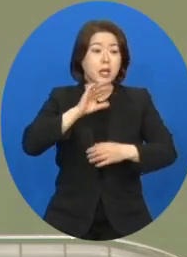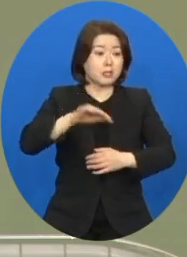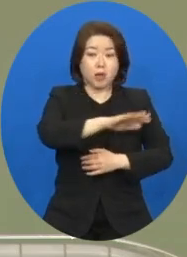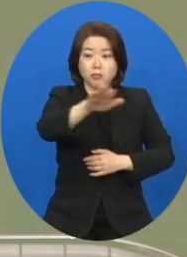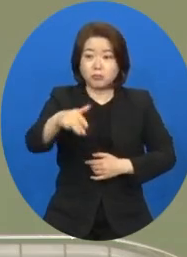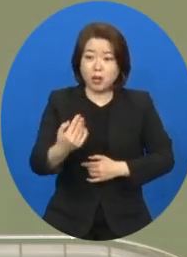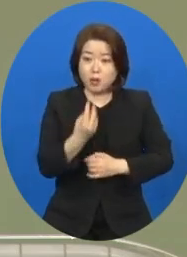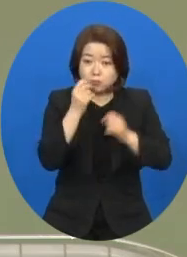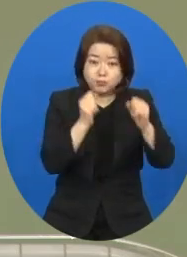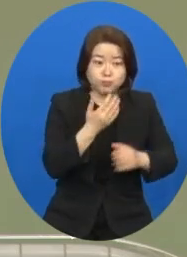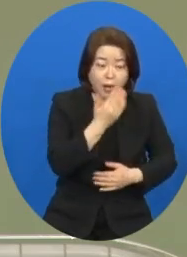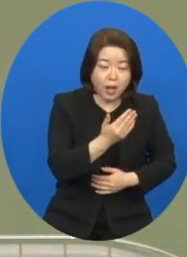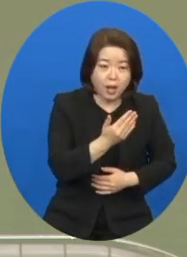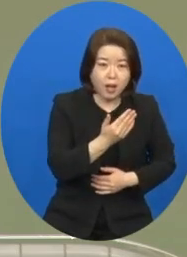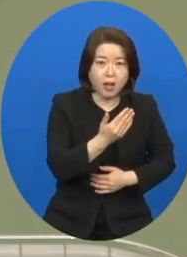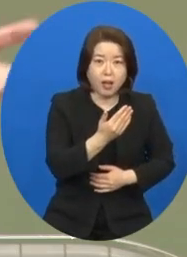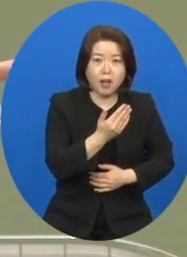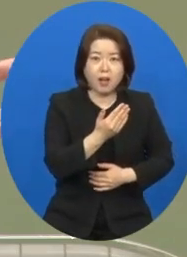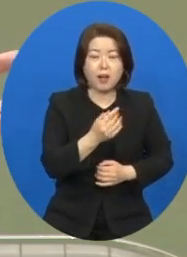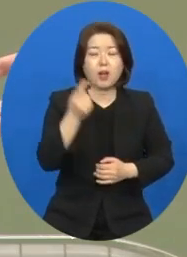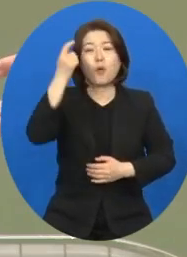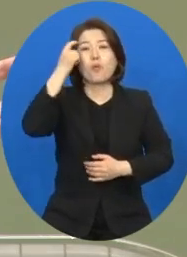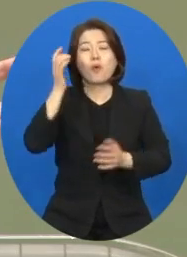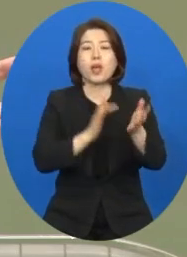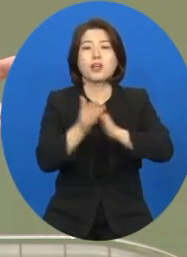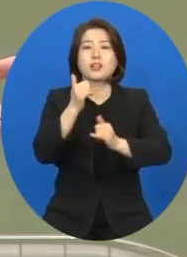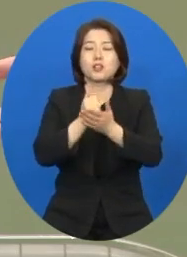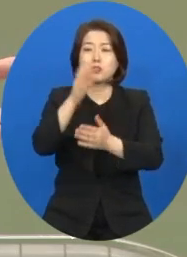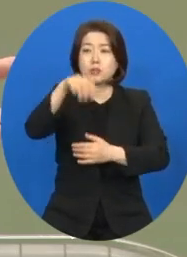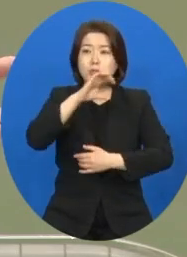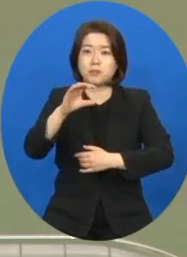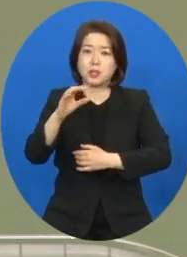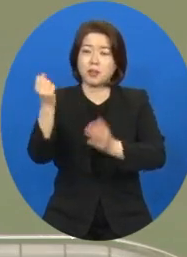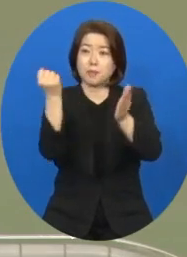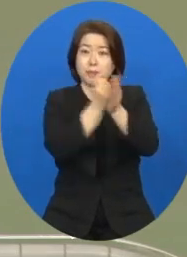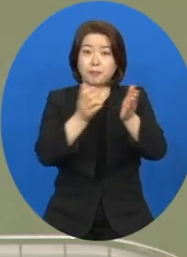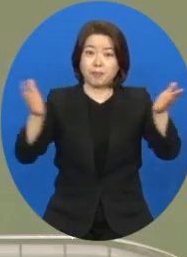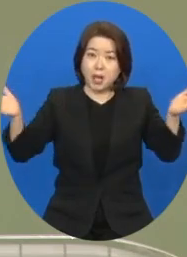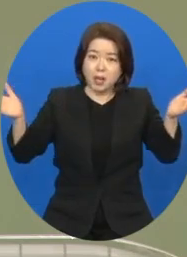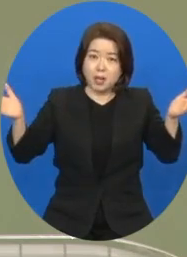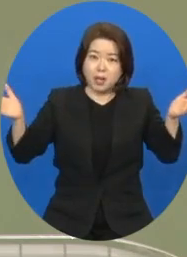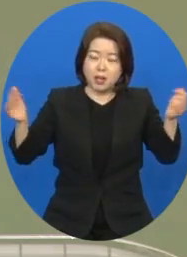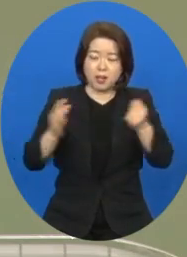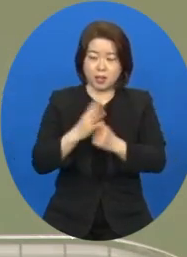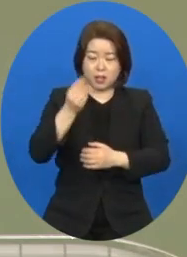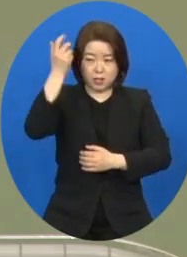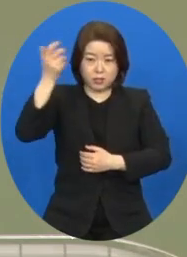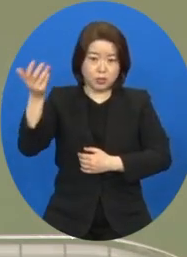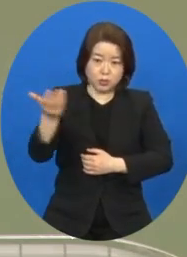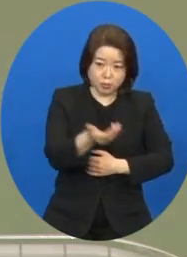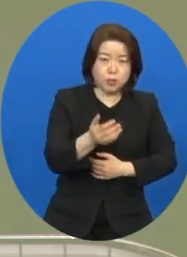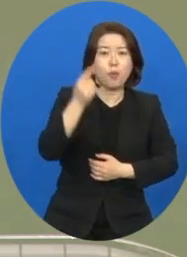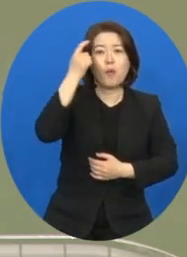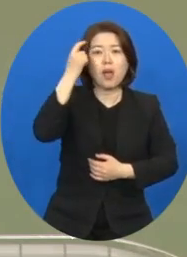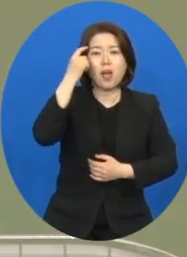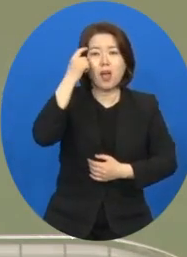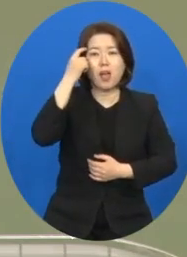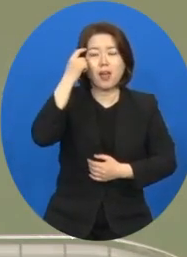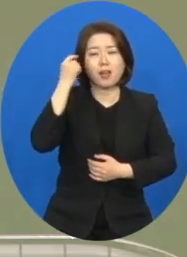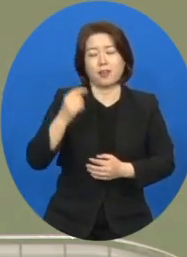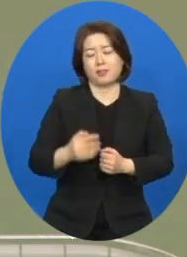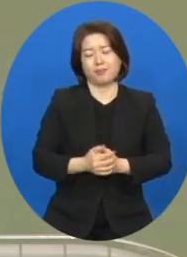있는 거라면 예수님이 왜 십자가 지셨어요? 성령을 왜 보내주세요?